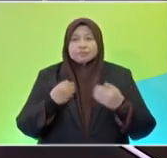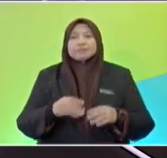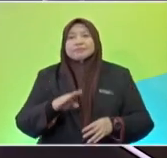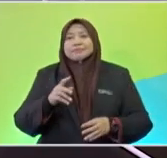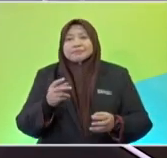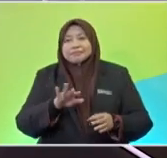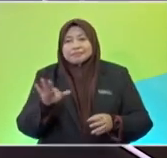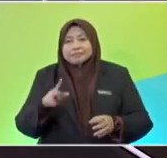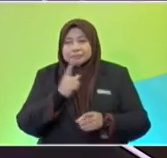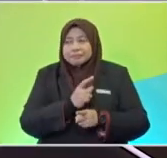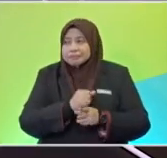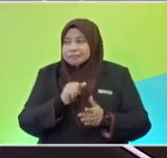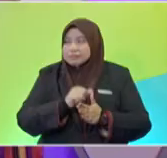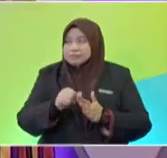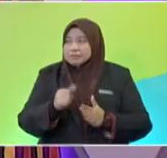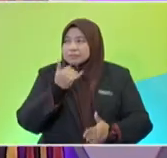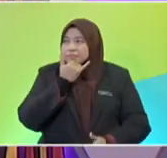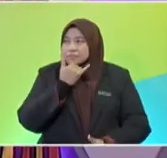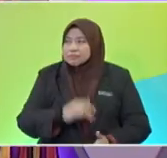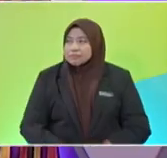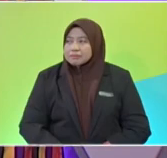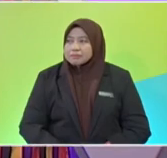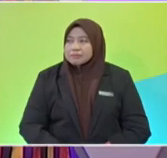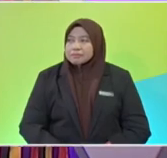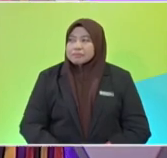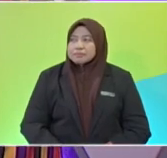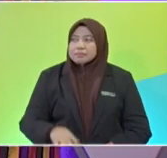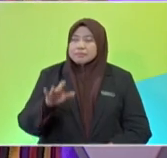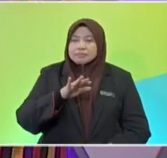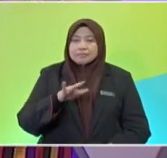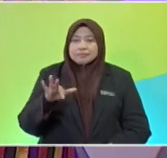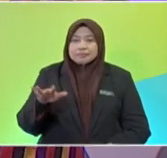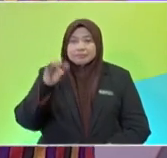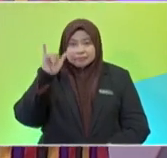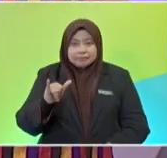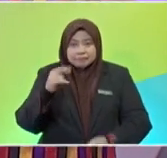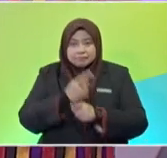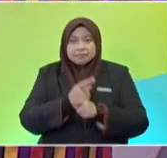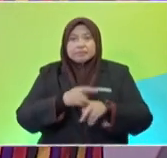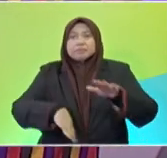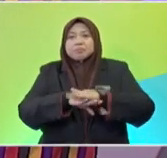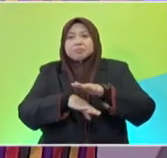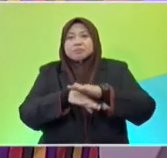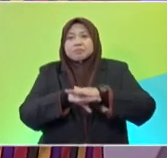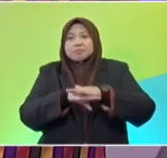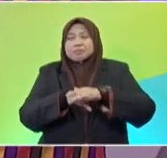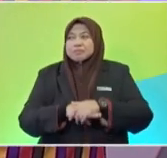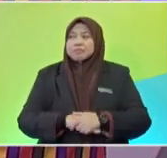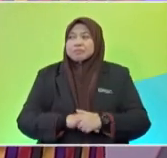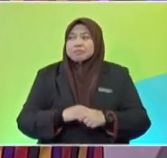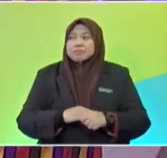ini dia ejaan yang sepatunya kalau tadi sendiri mata di tempat ikan ini